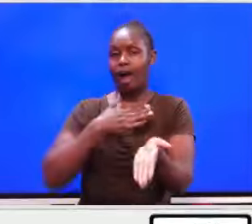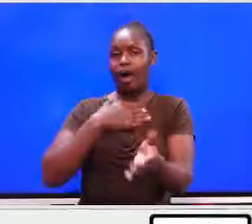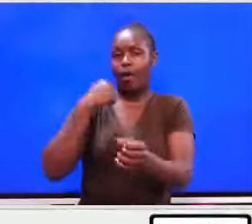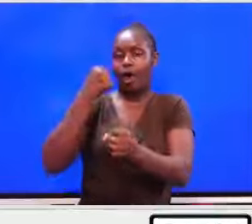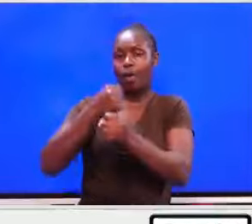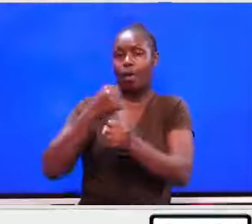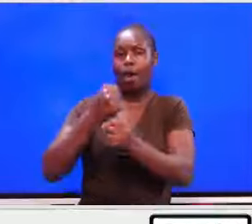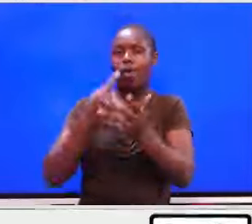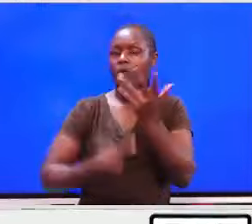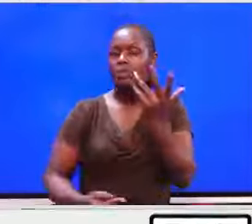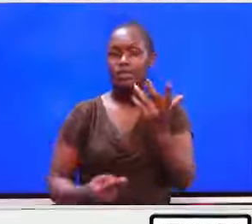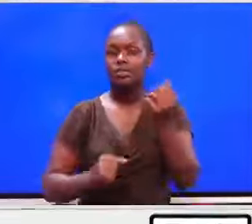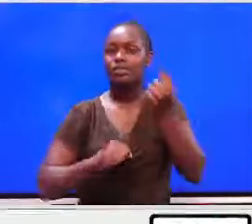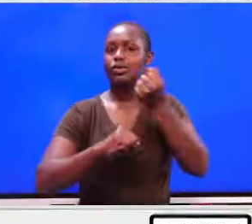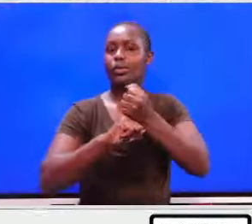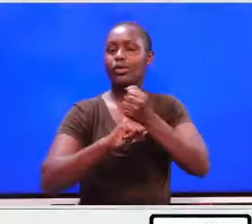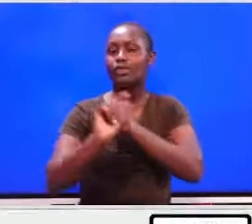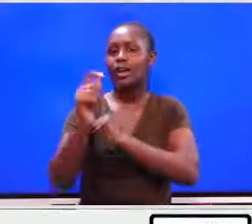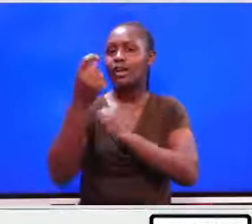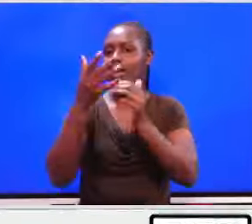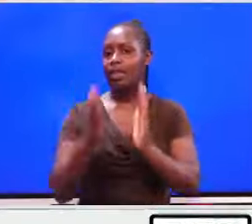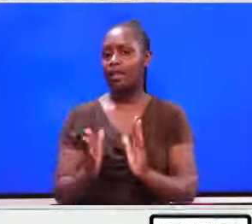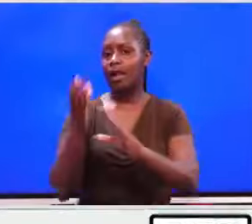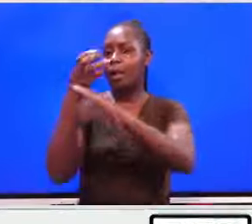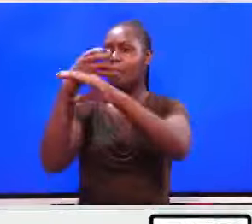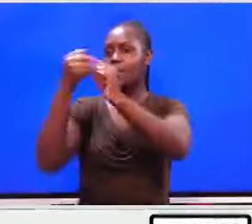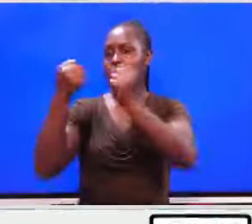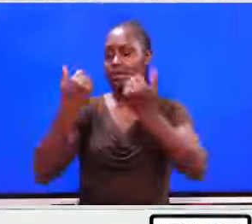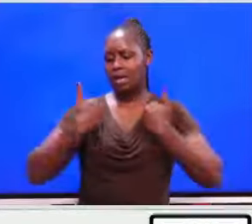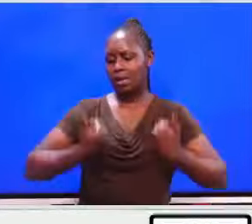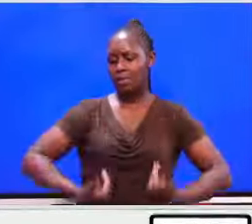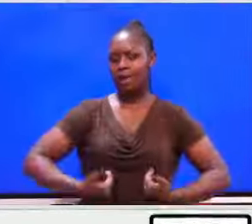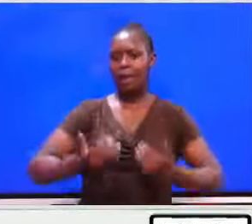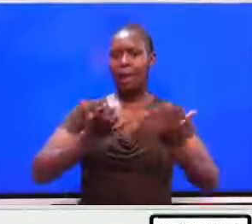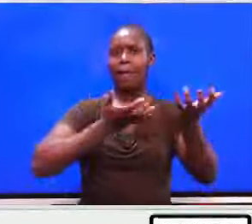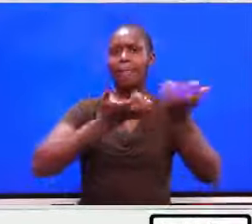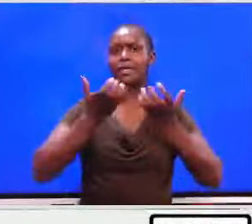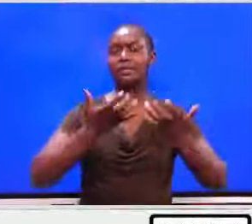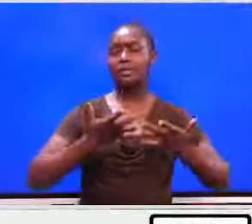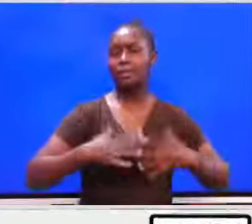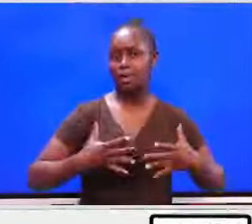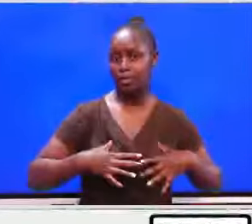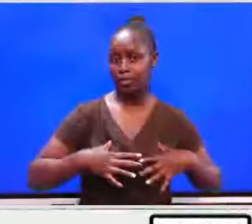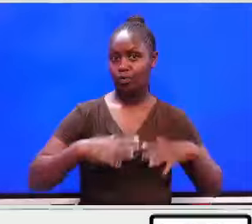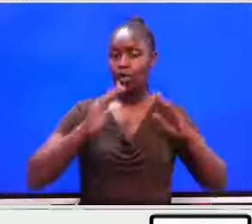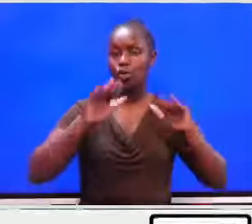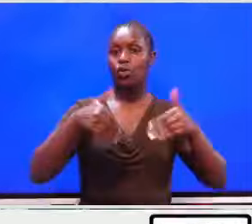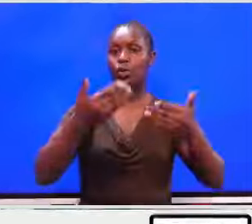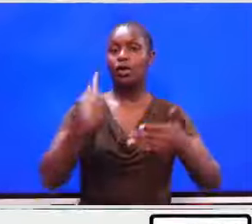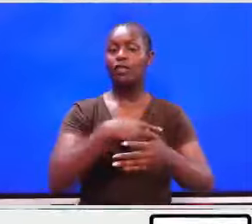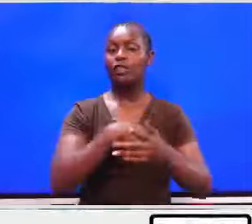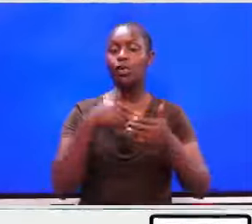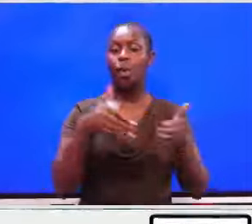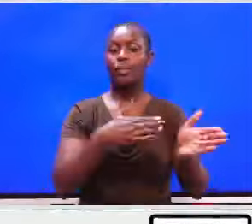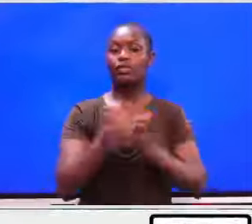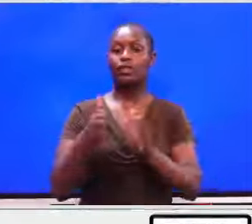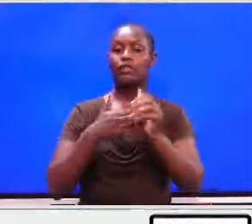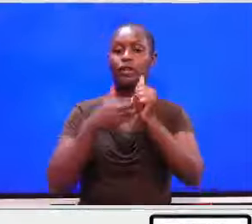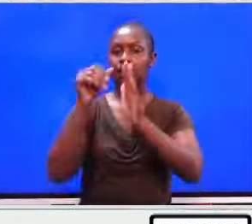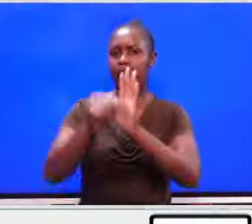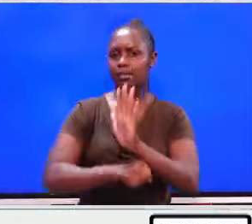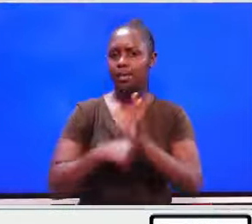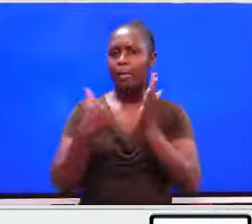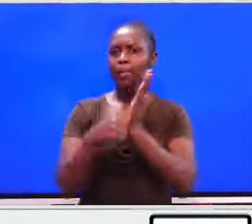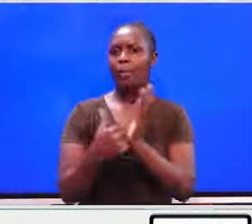kushughulikia Wakenya. Rais na mimi tuliahidi wafanyabiashara ya kwamba mkitupatia nafasi ya uongozi hamtapata